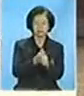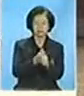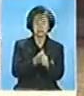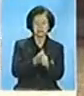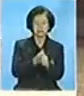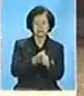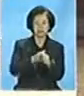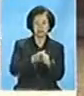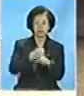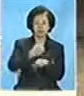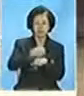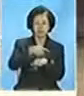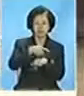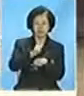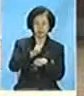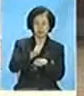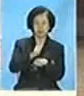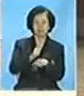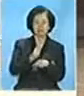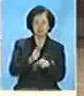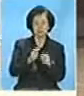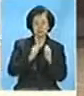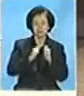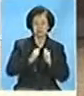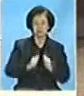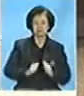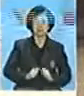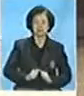ท่านประธานได้กรุณาอนุญาต